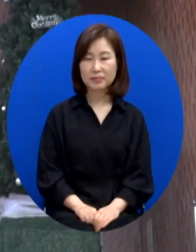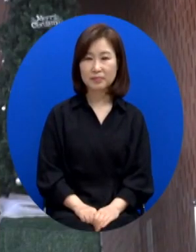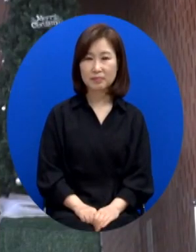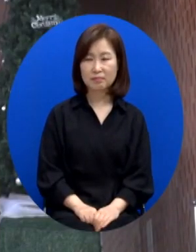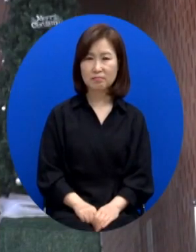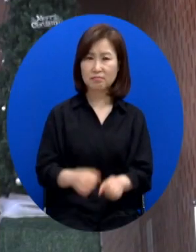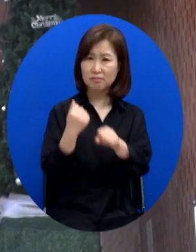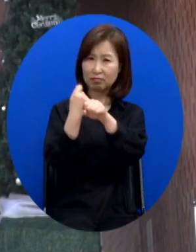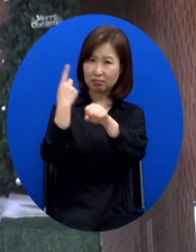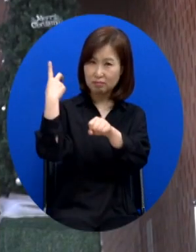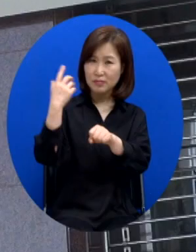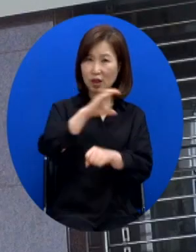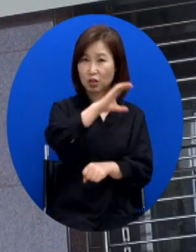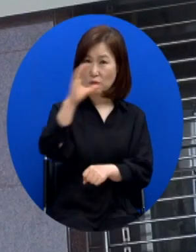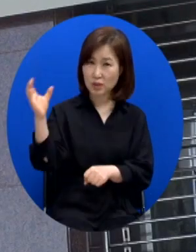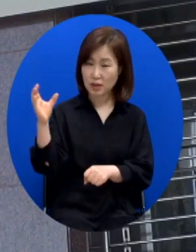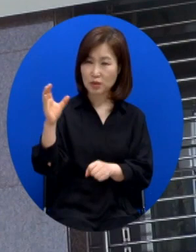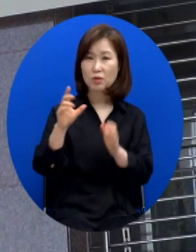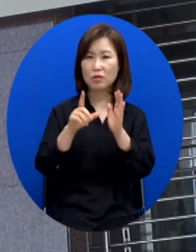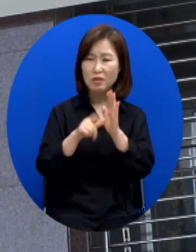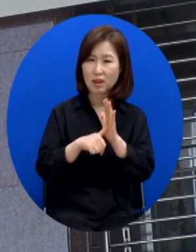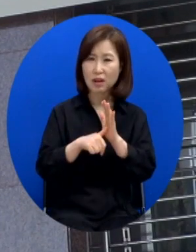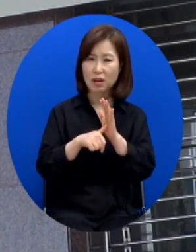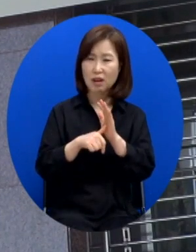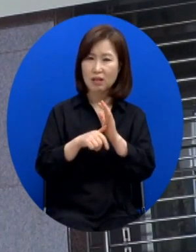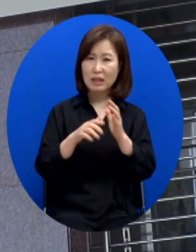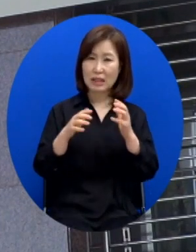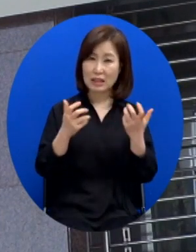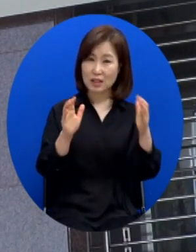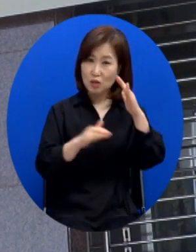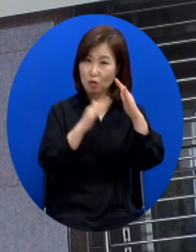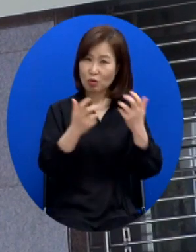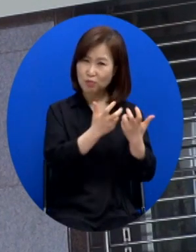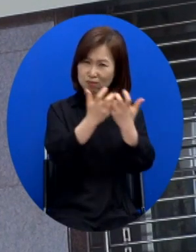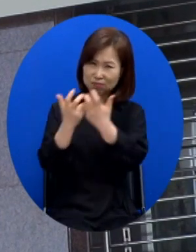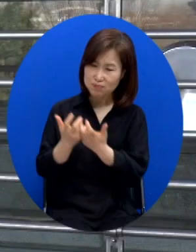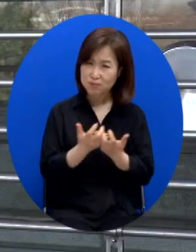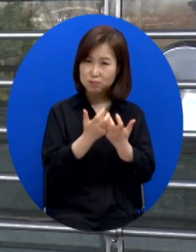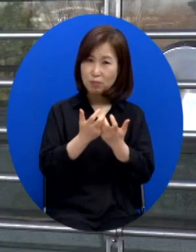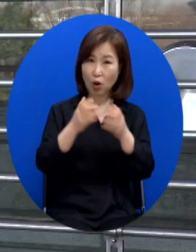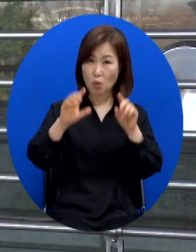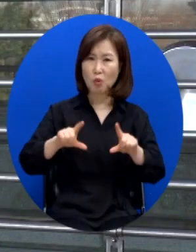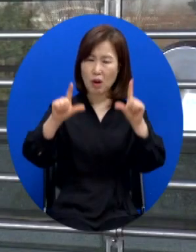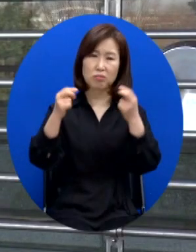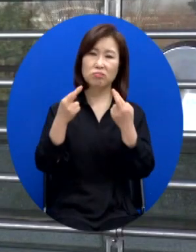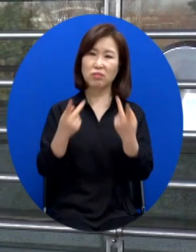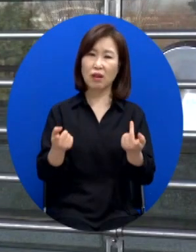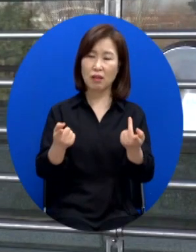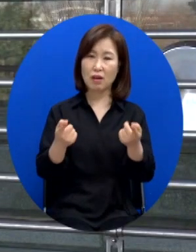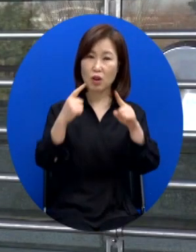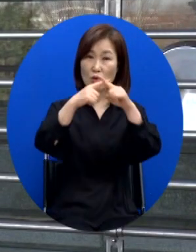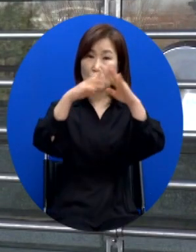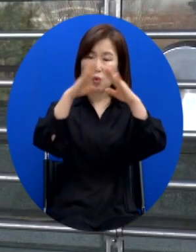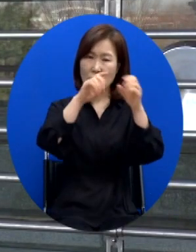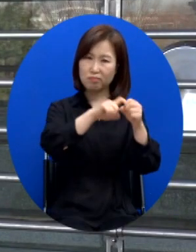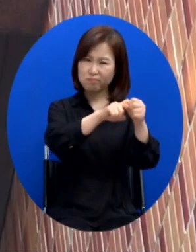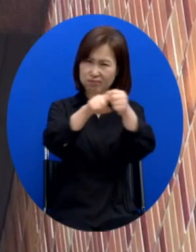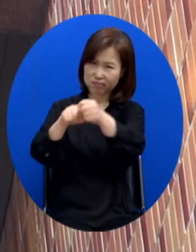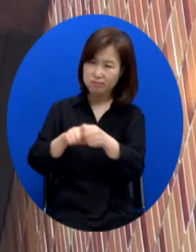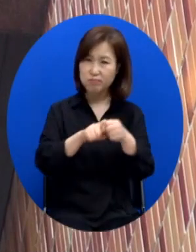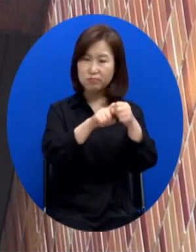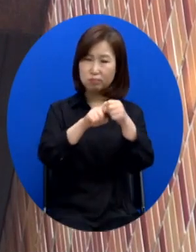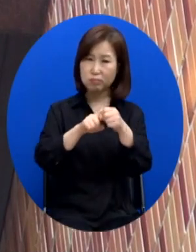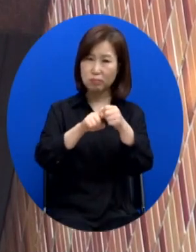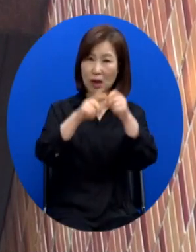예년 성탄절 같으면 성도들로 북적일 시간이지만 올해는 다릅니다. 교회 문은 굳게 닫혔고